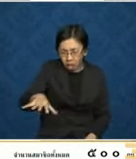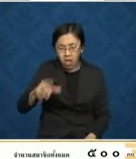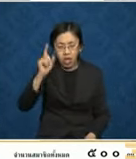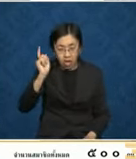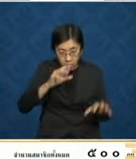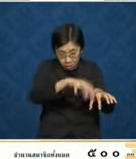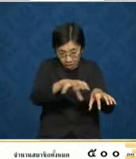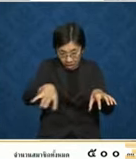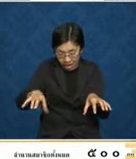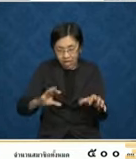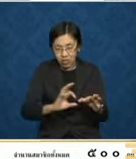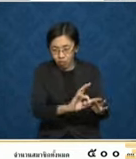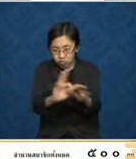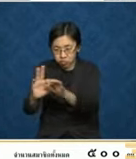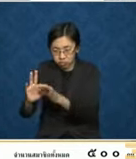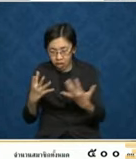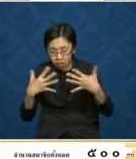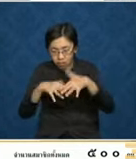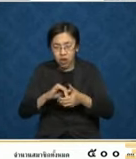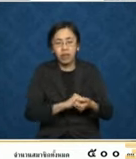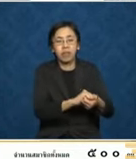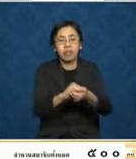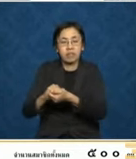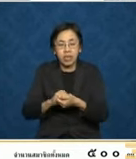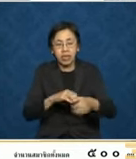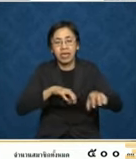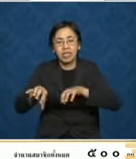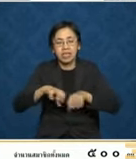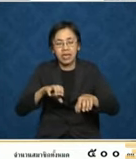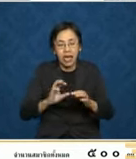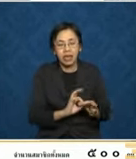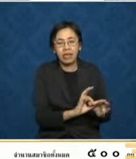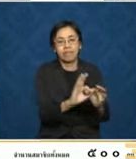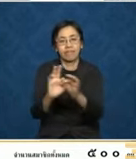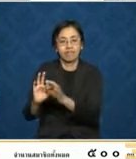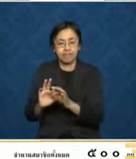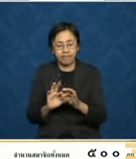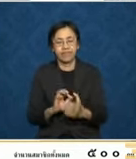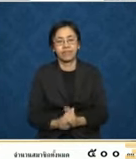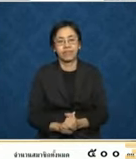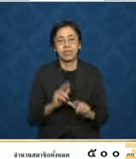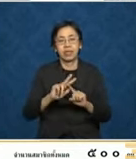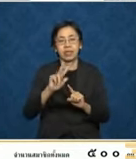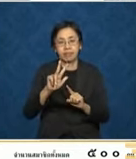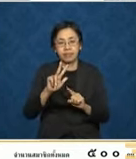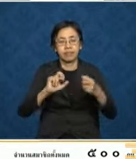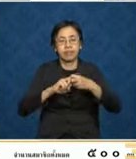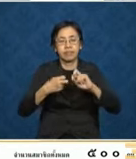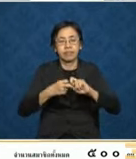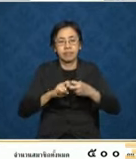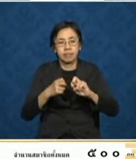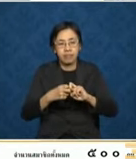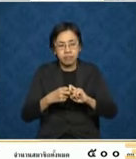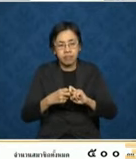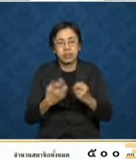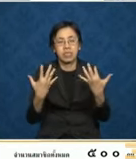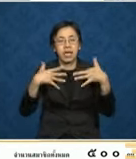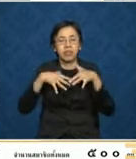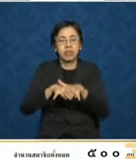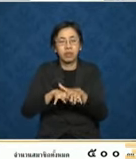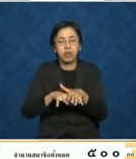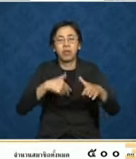รณาการกันค่ะจัดการขยะให้ไปทิศทางเดียวกันนะคะอันสามค่ะปัญหาการขาดการมีส่วน